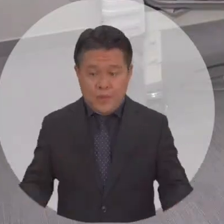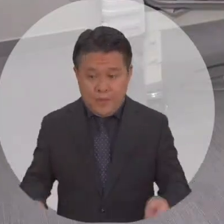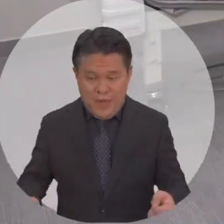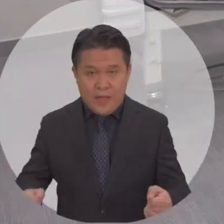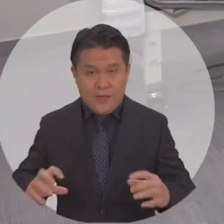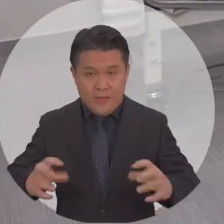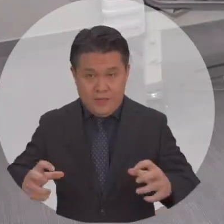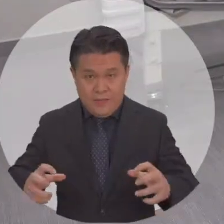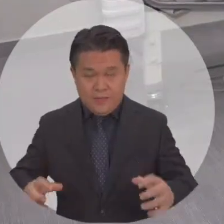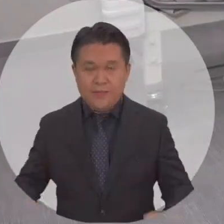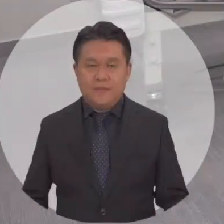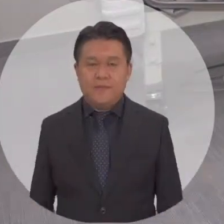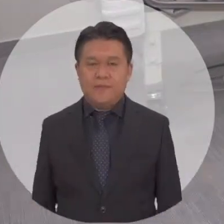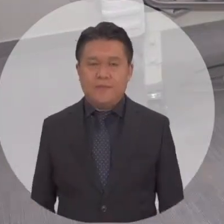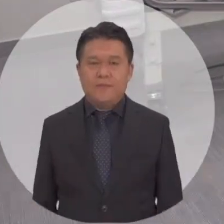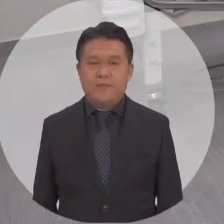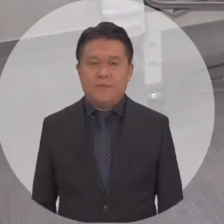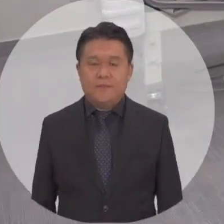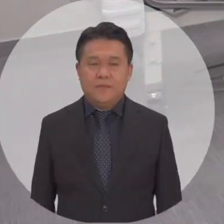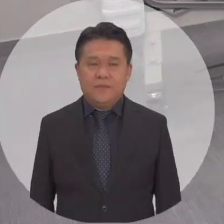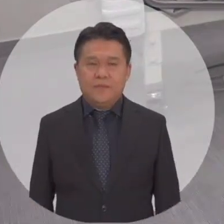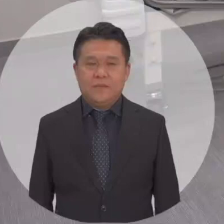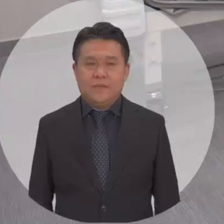휠체어가 움직이지 않도록 고정시킵니다.